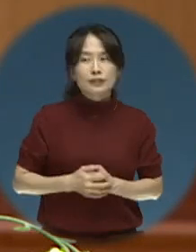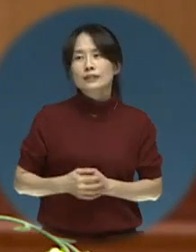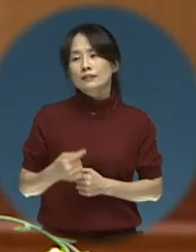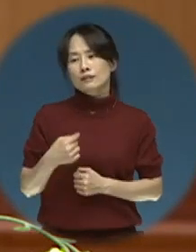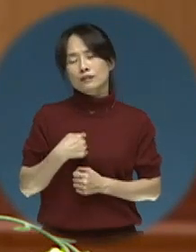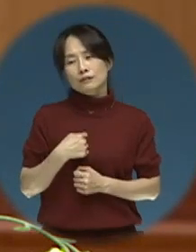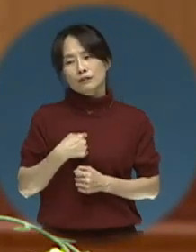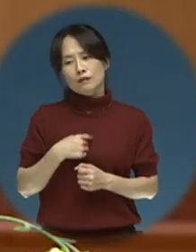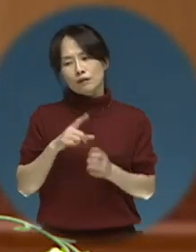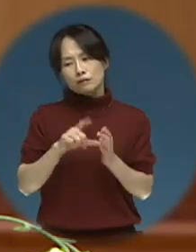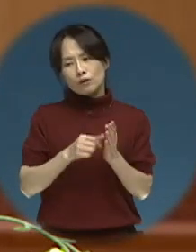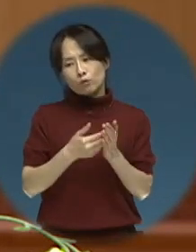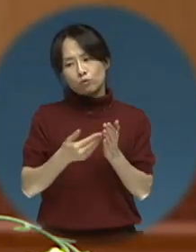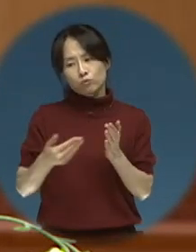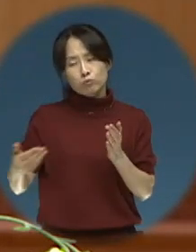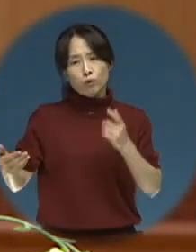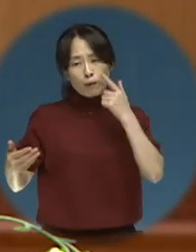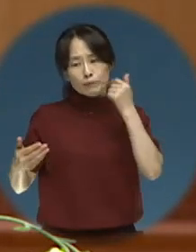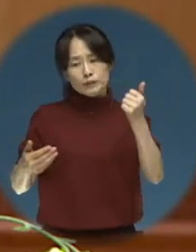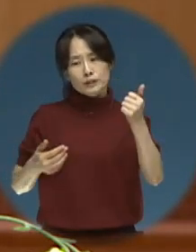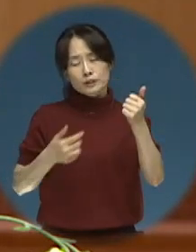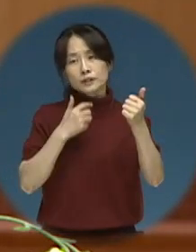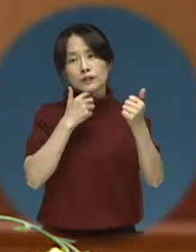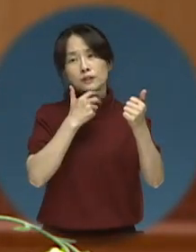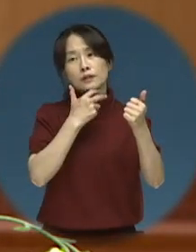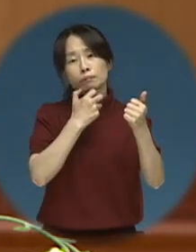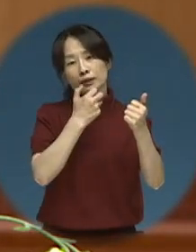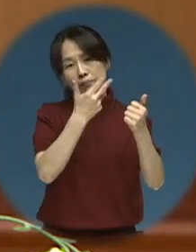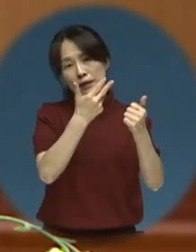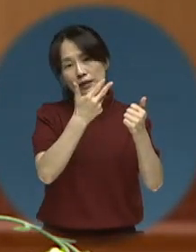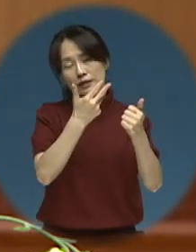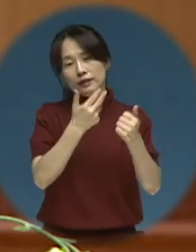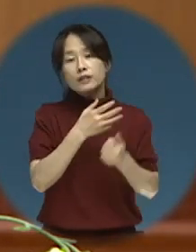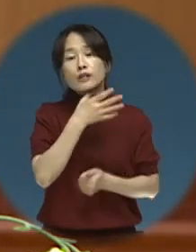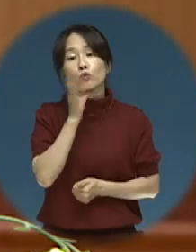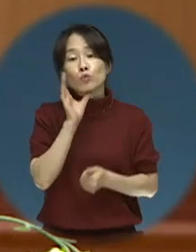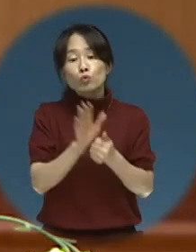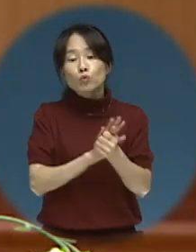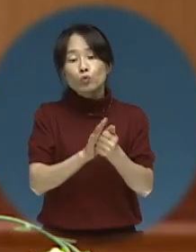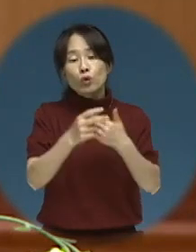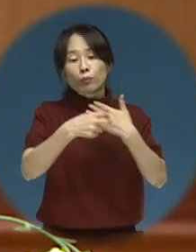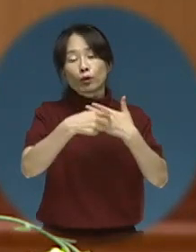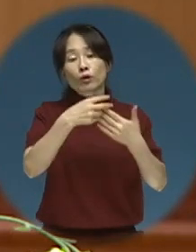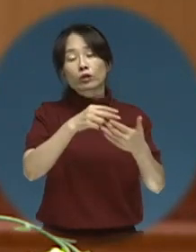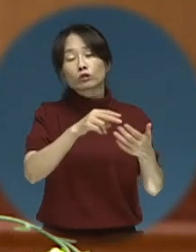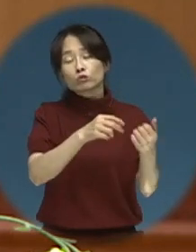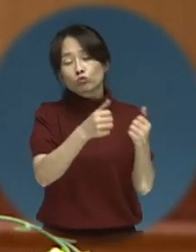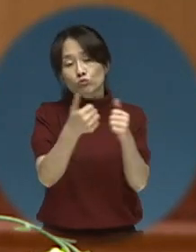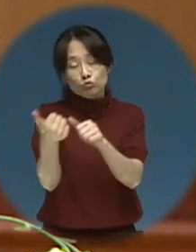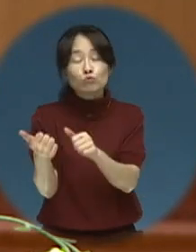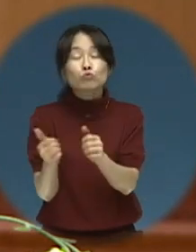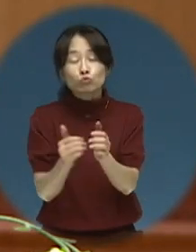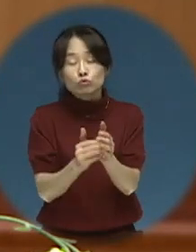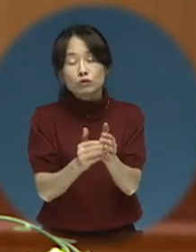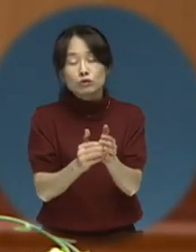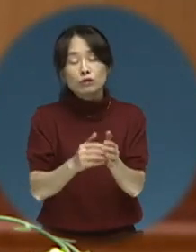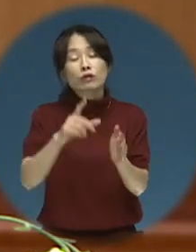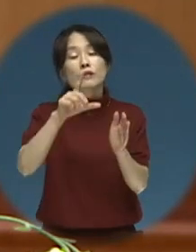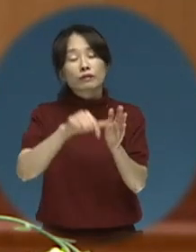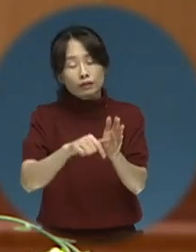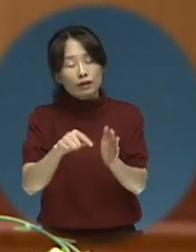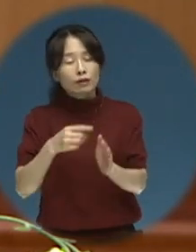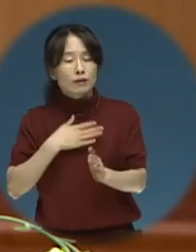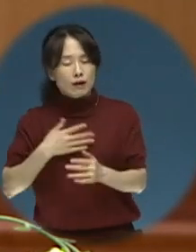지나고 그렇죠. 아버지가 88세에 이제 노인병원에서 돌아가셨는데 그때 제가 이제 아침마다